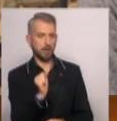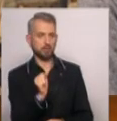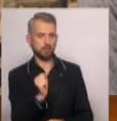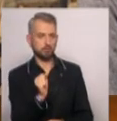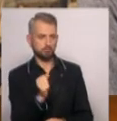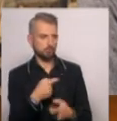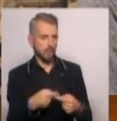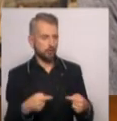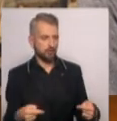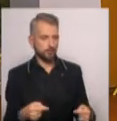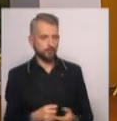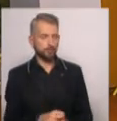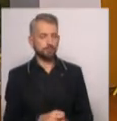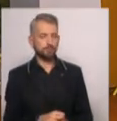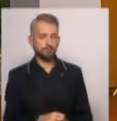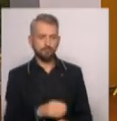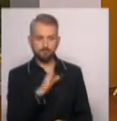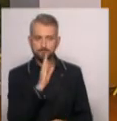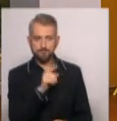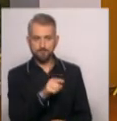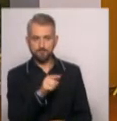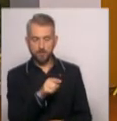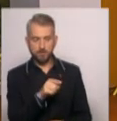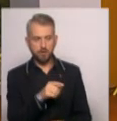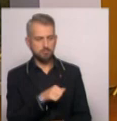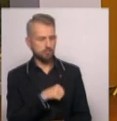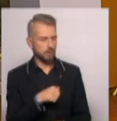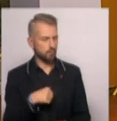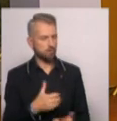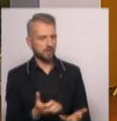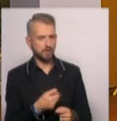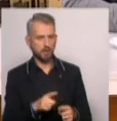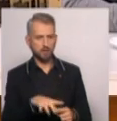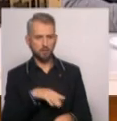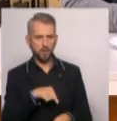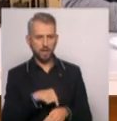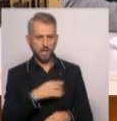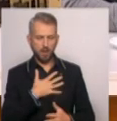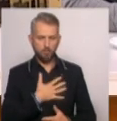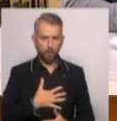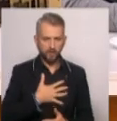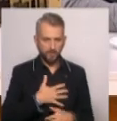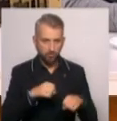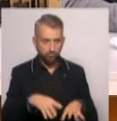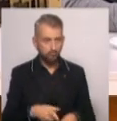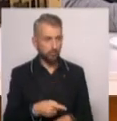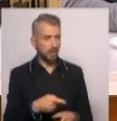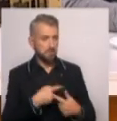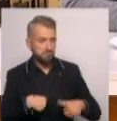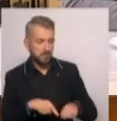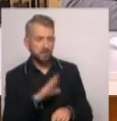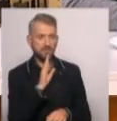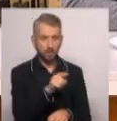на речі. І вона добровільно прийняла, це було емоційне рішення, засмутились і ми, і вона, і це було